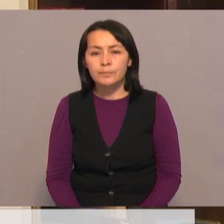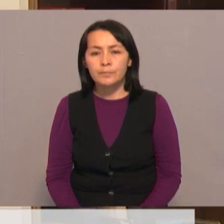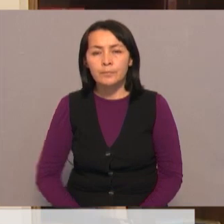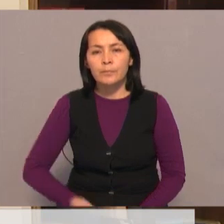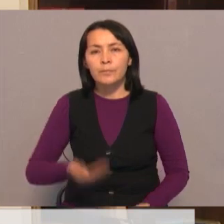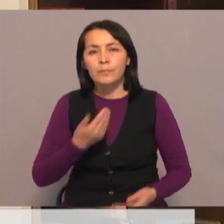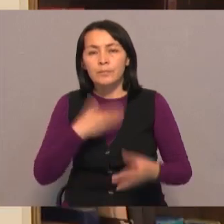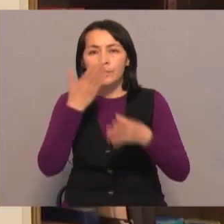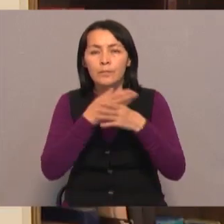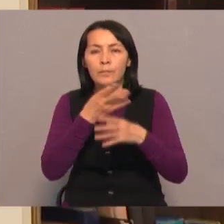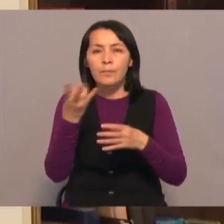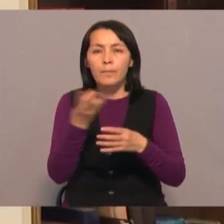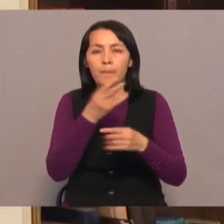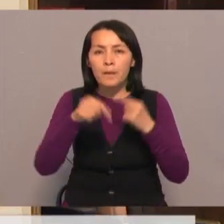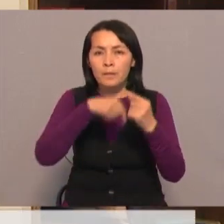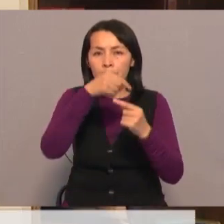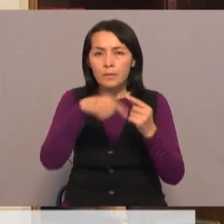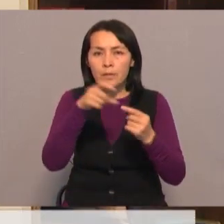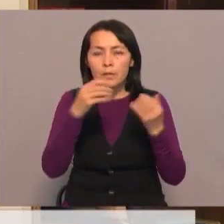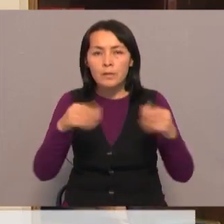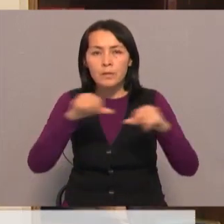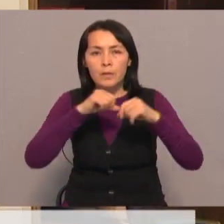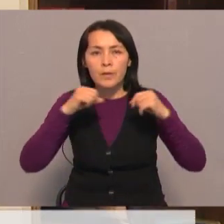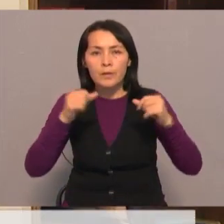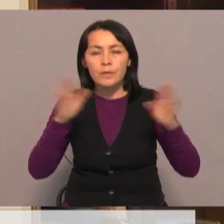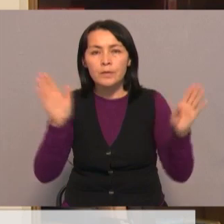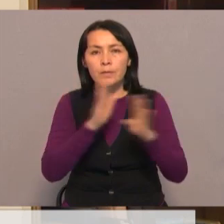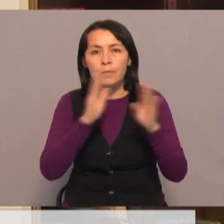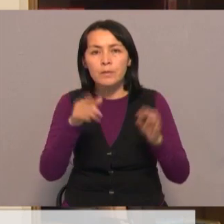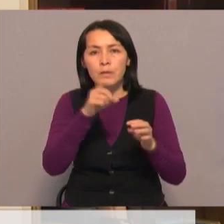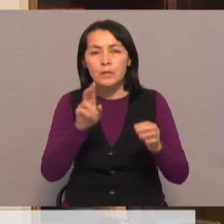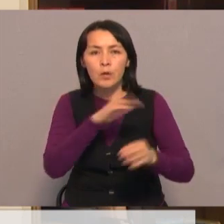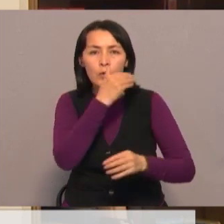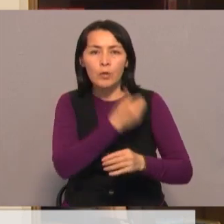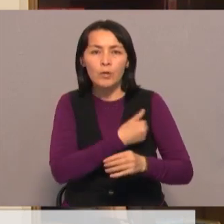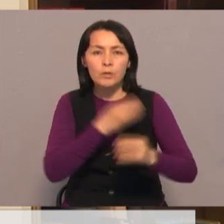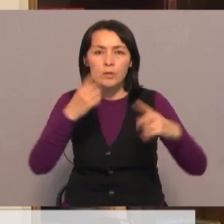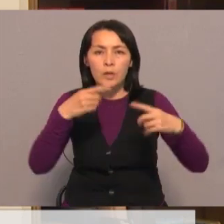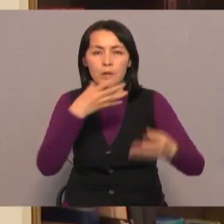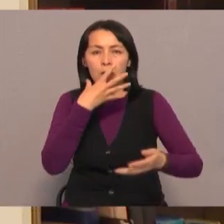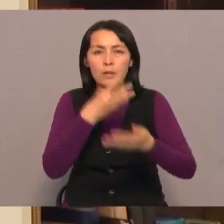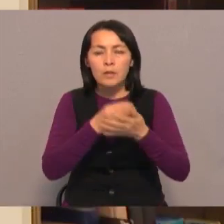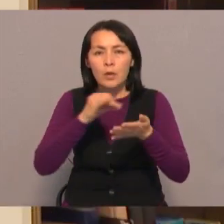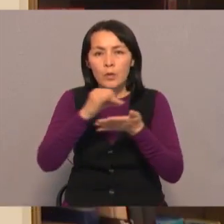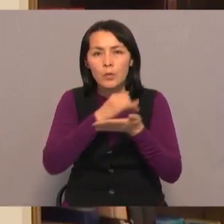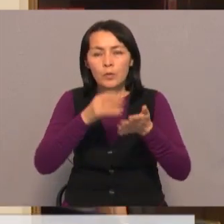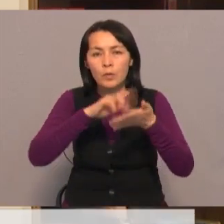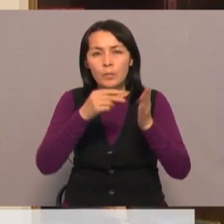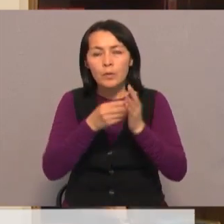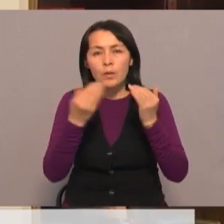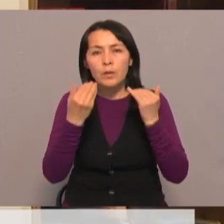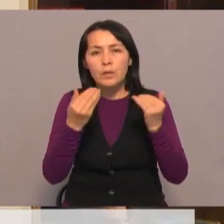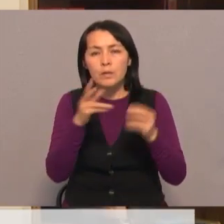В моих услугах нуждаются бизнесмены, эксперты, певцы, граждане, желающие создать свои YouTube-проекты. Занимаюсь